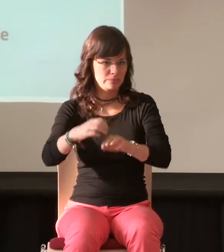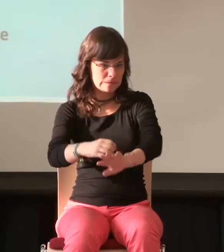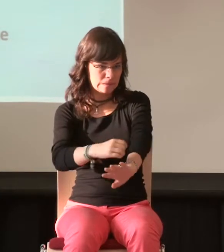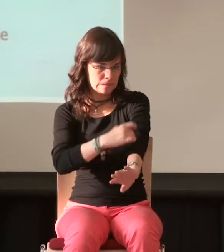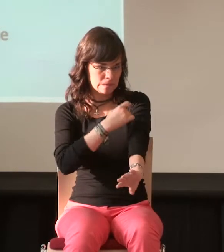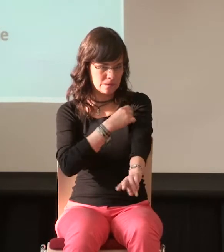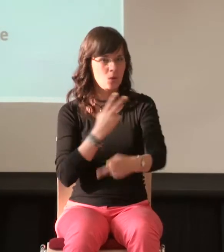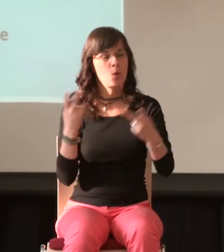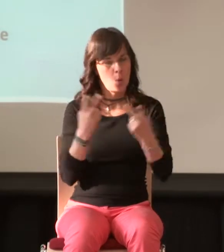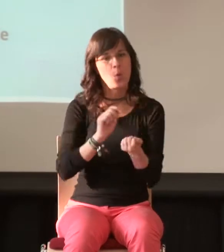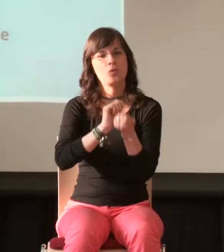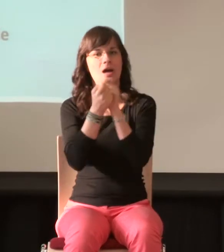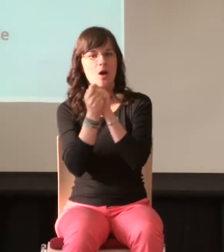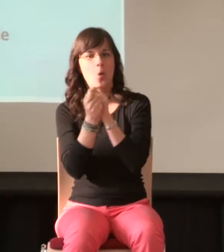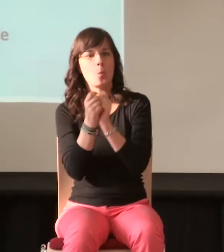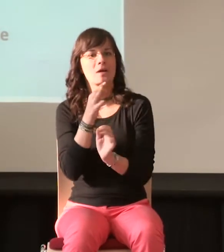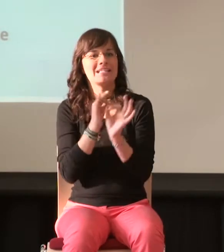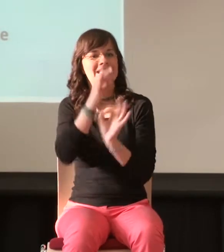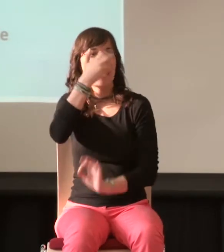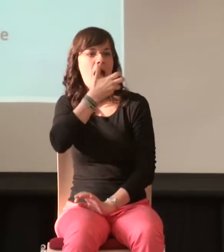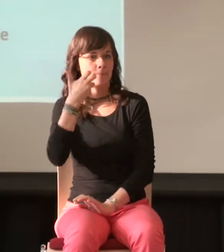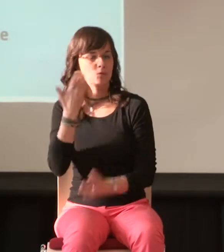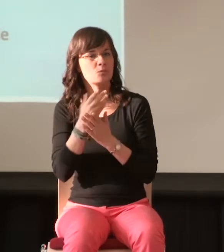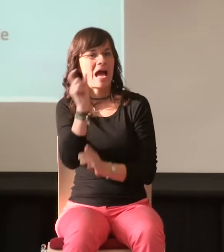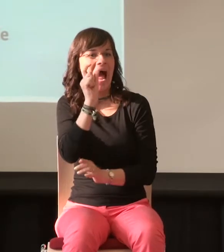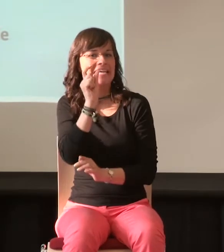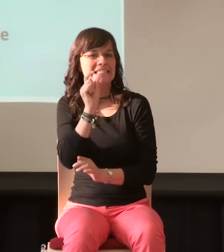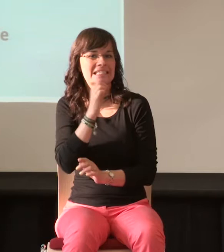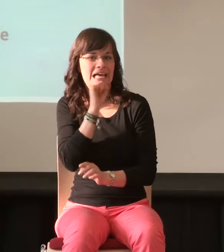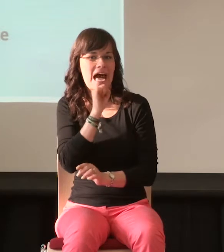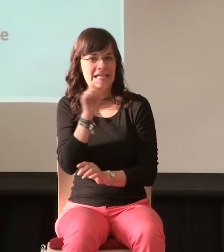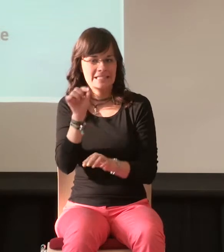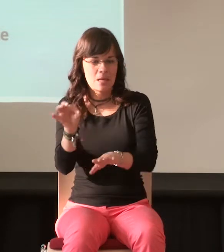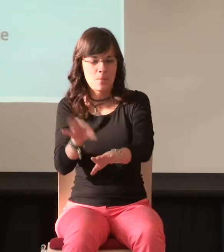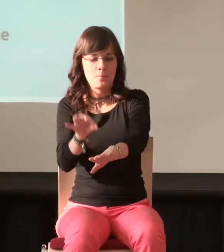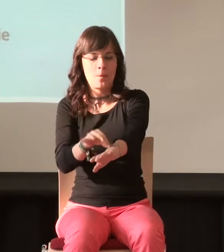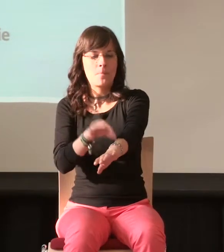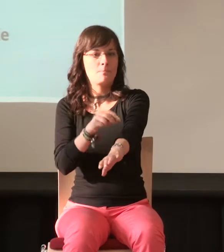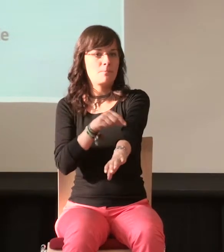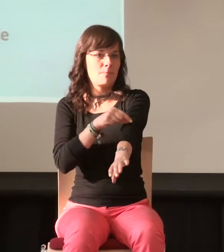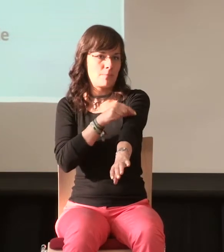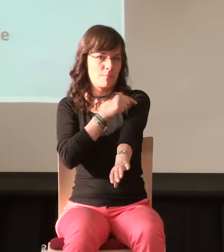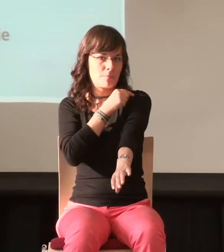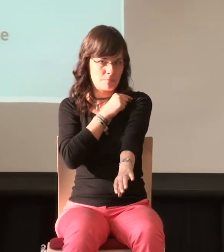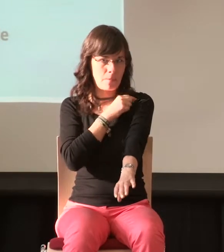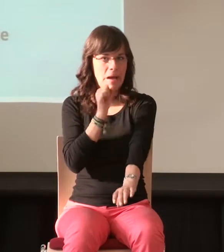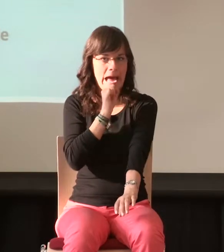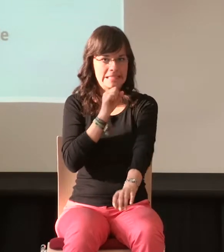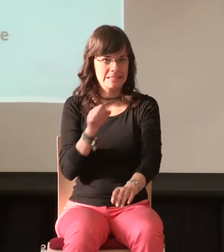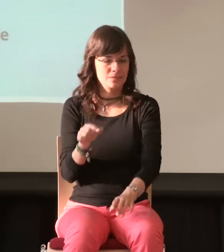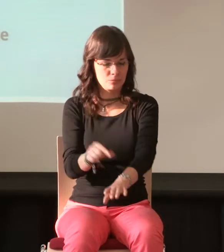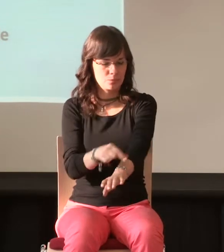Eisanwänge oder Wärme gibt es auch, so sogenanntes schnelles Eis, die Betupfungen der